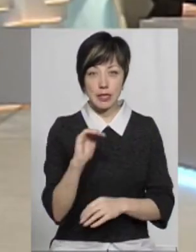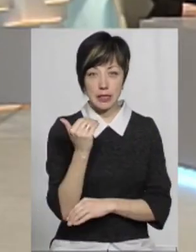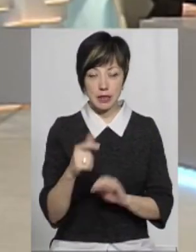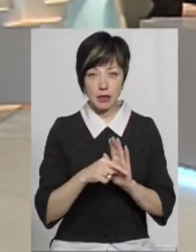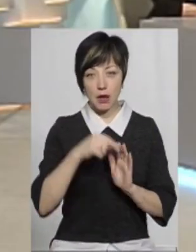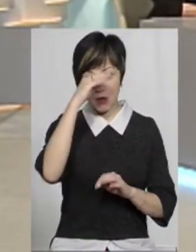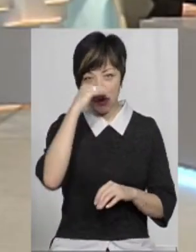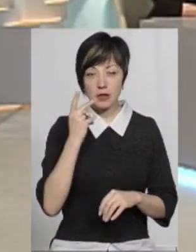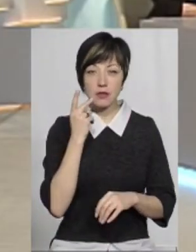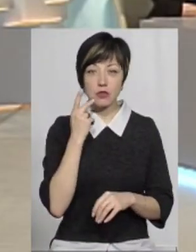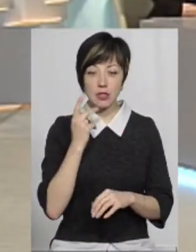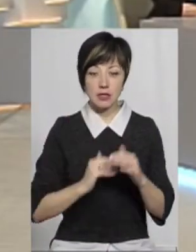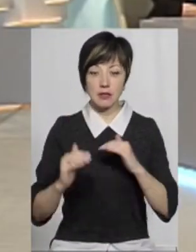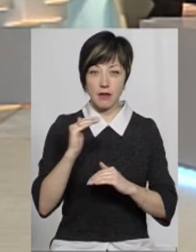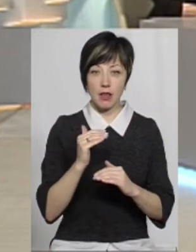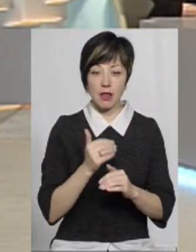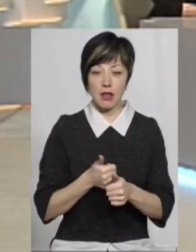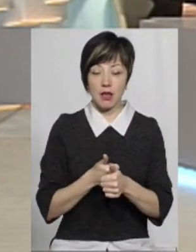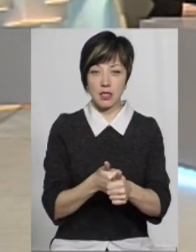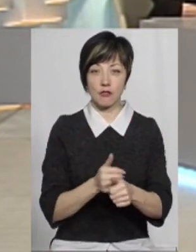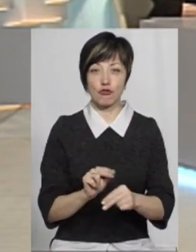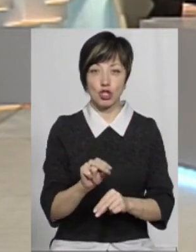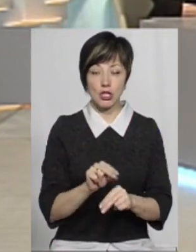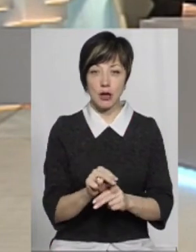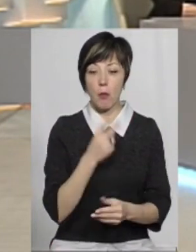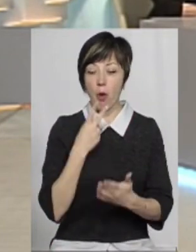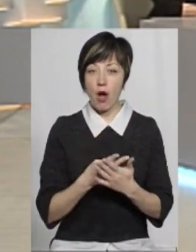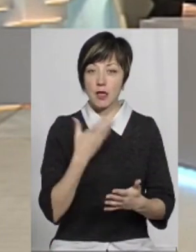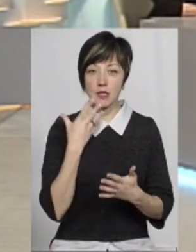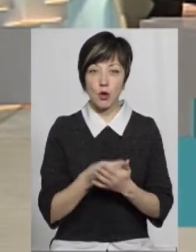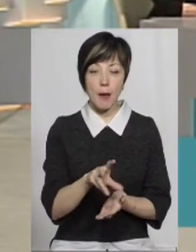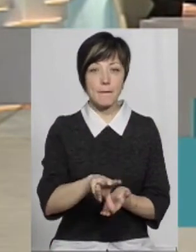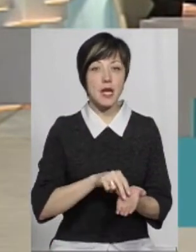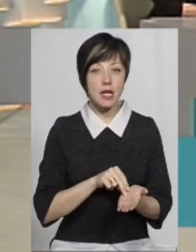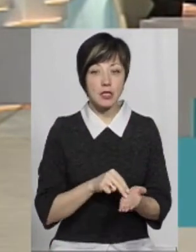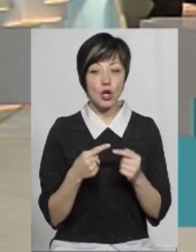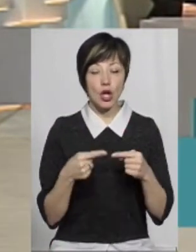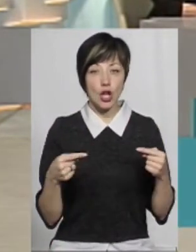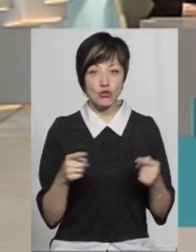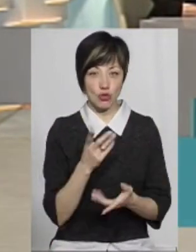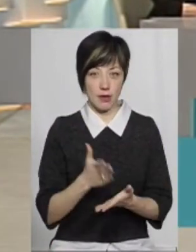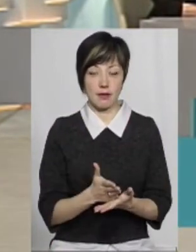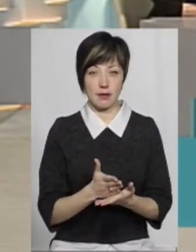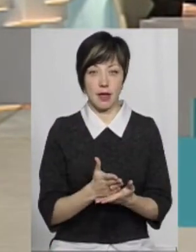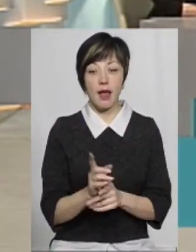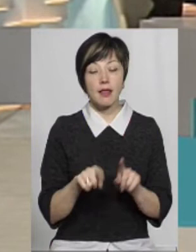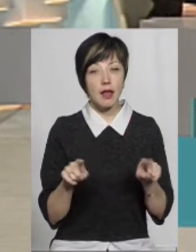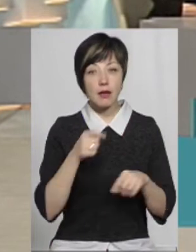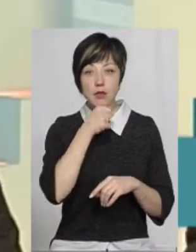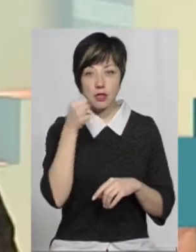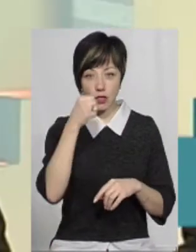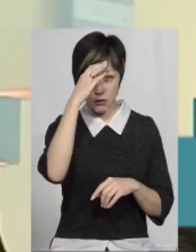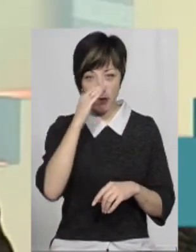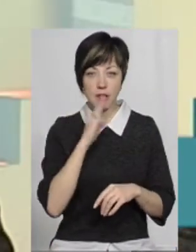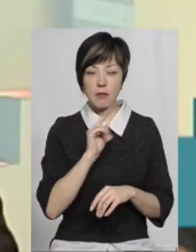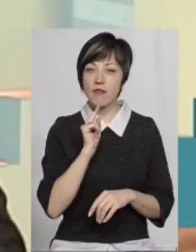дитиною. Батько – це завжди зверху, він наставник, він вчитель, він показує своїм прикладом ті речі, що є. Деяким старшим